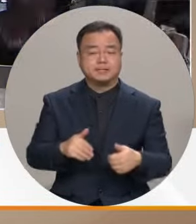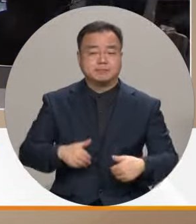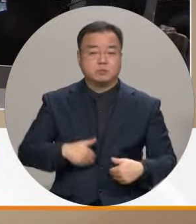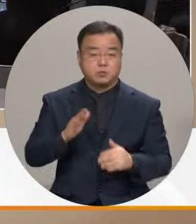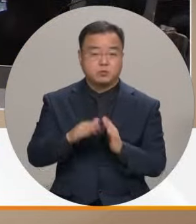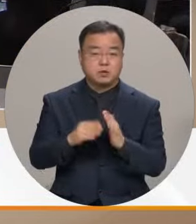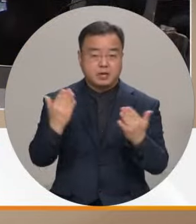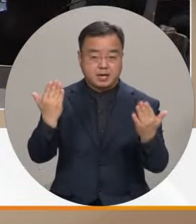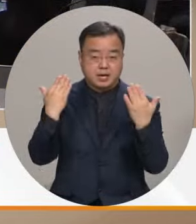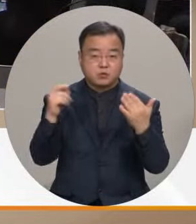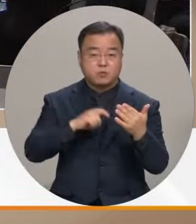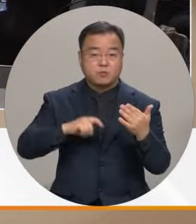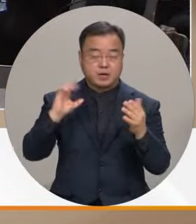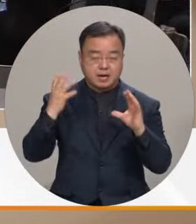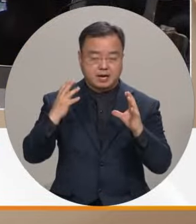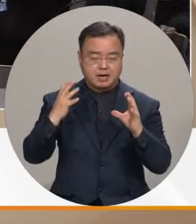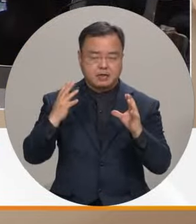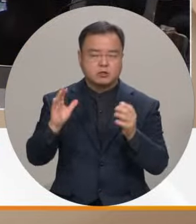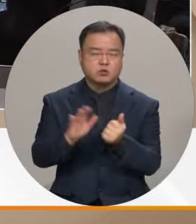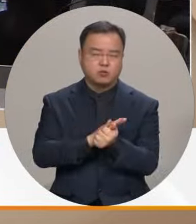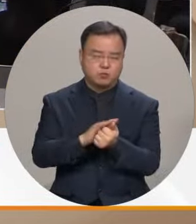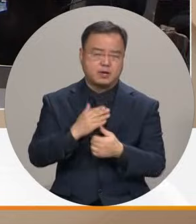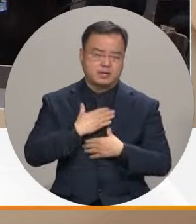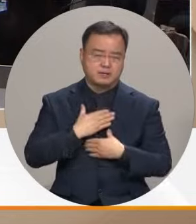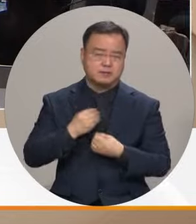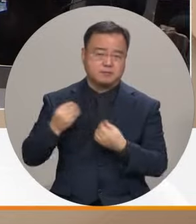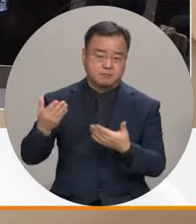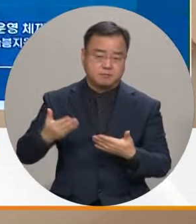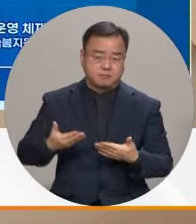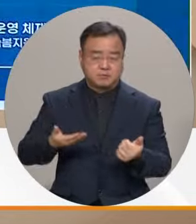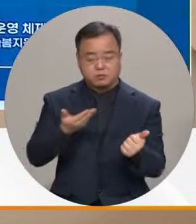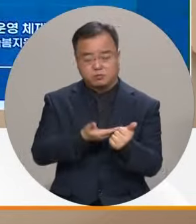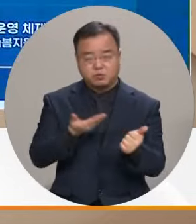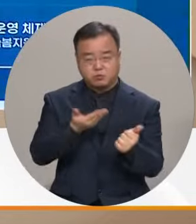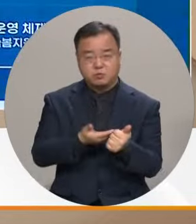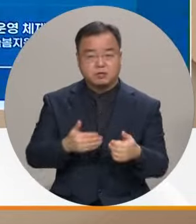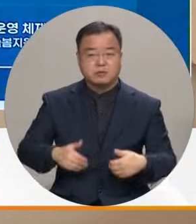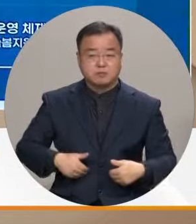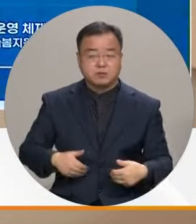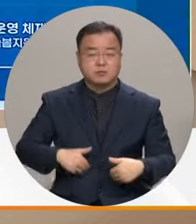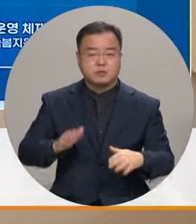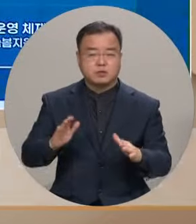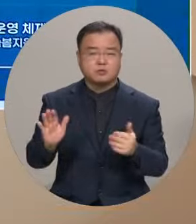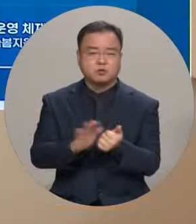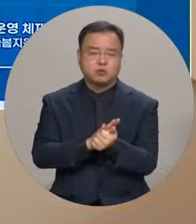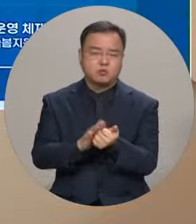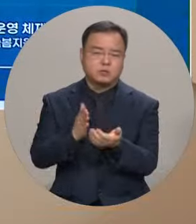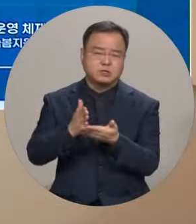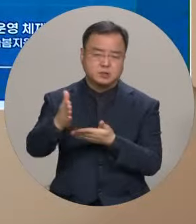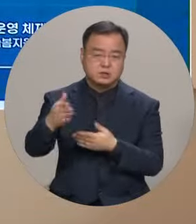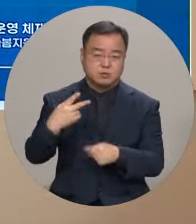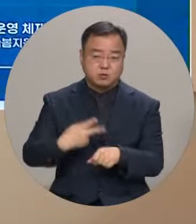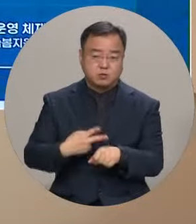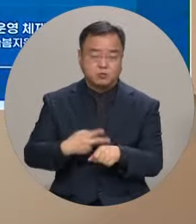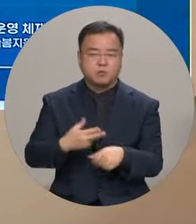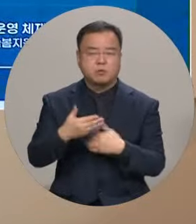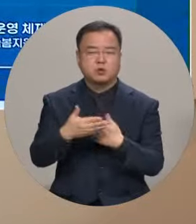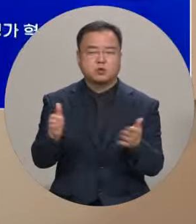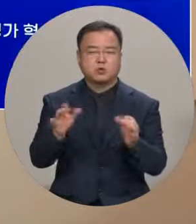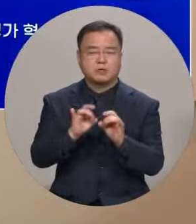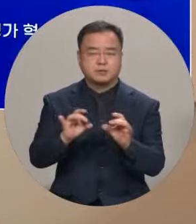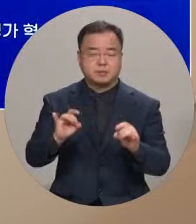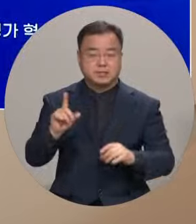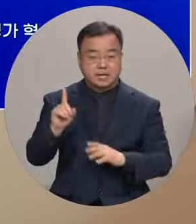안에서 아이들이 안전하게 돌봄을 받을 수 있었으면 좋겠습니다 다만 현재 돌봄전담사가 교실당 한 명인 것을